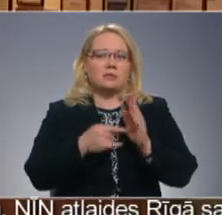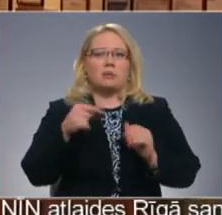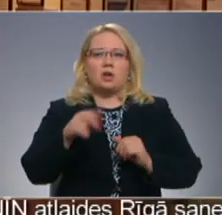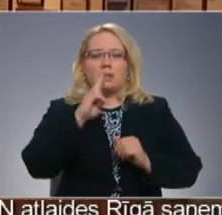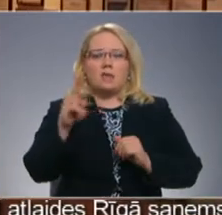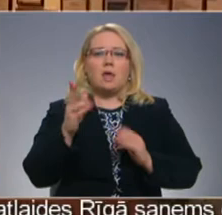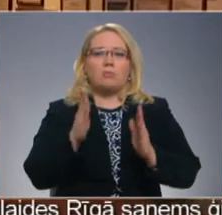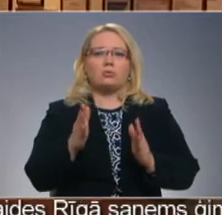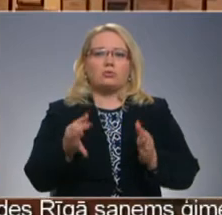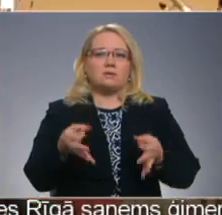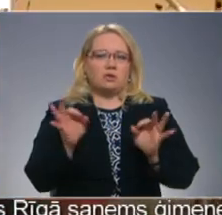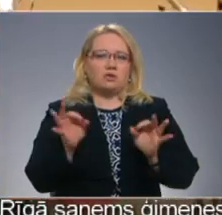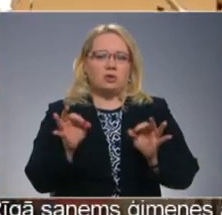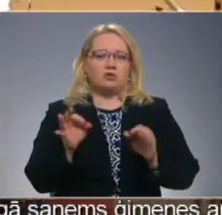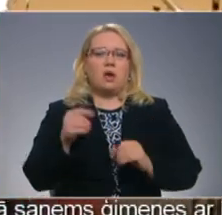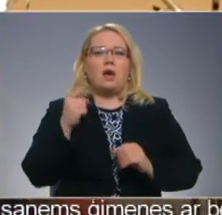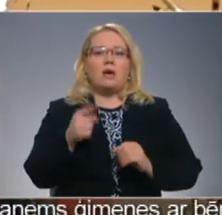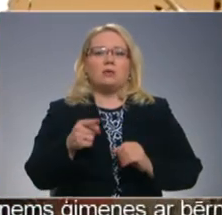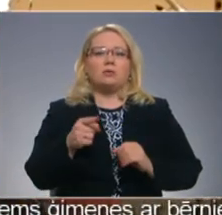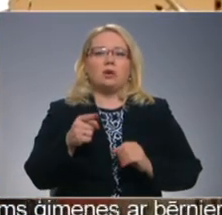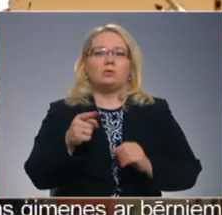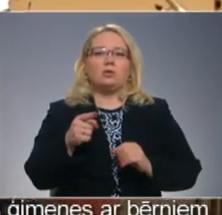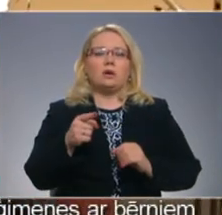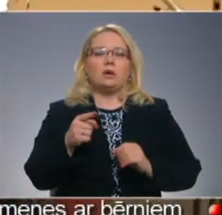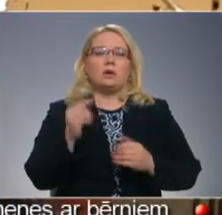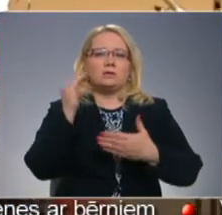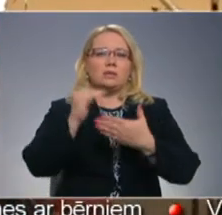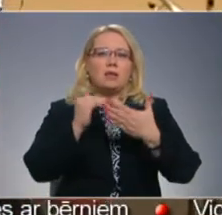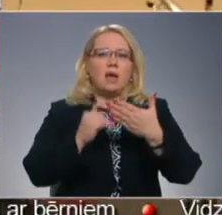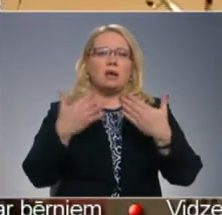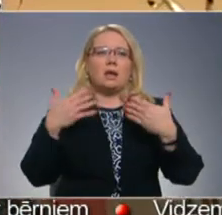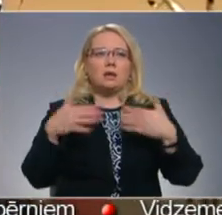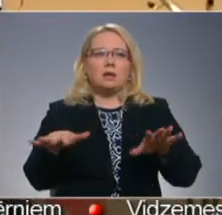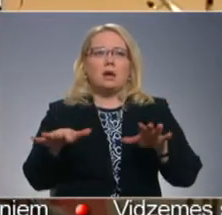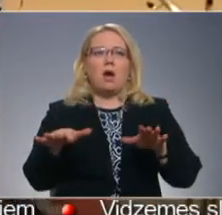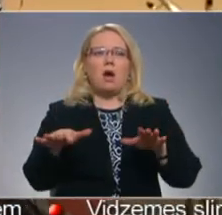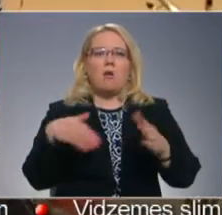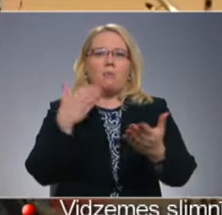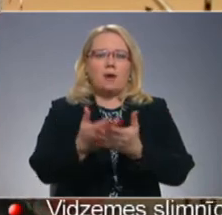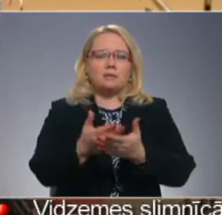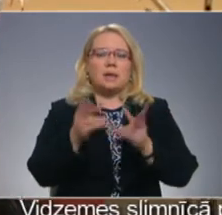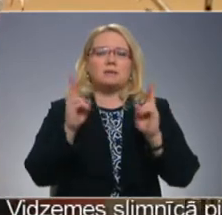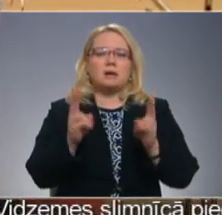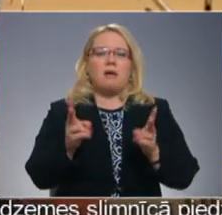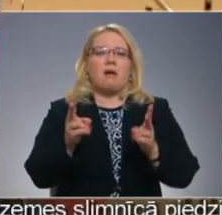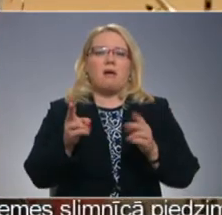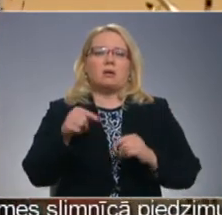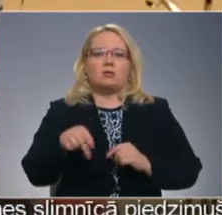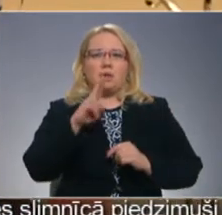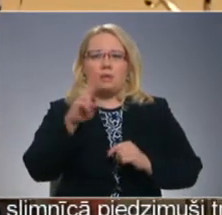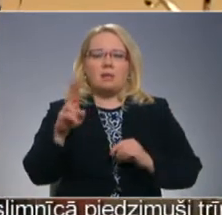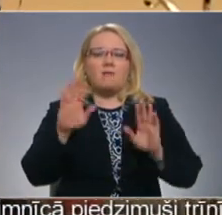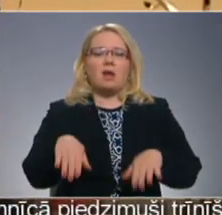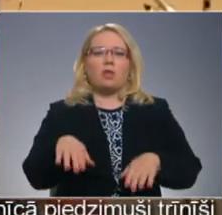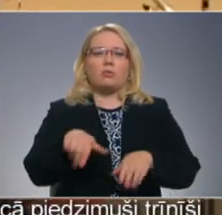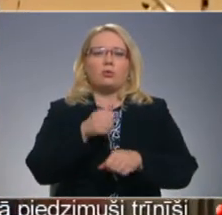būs izšķirošā. Viņš jau mums jau šādu scenāriju jau pasniedz, ja, kad šī nedēļa varētu būt